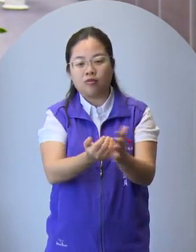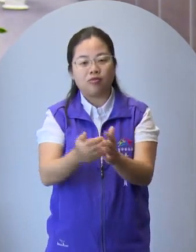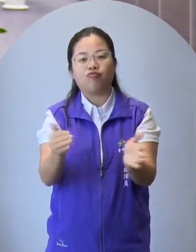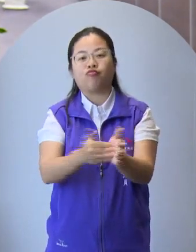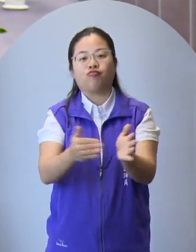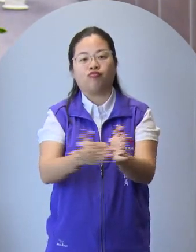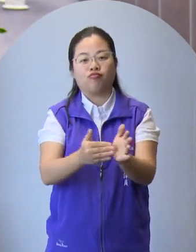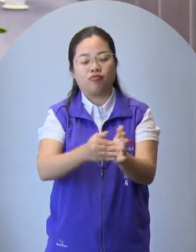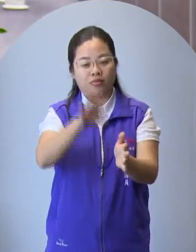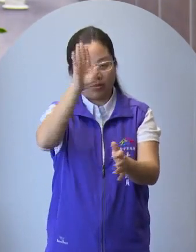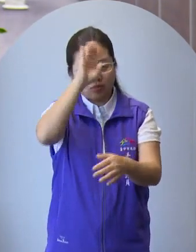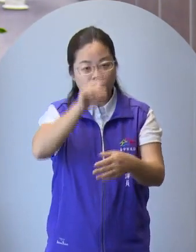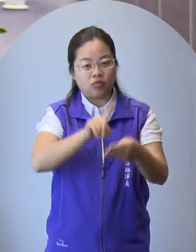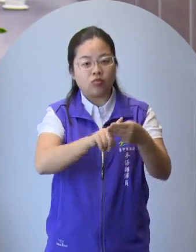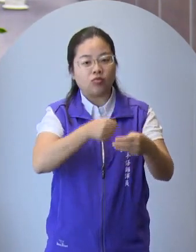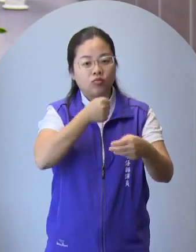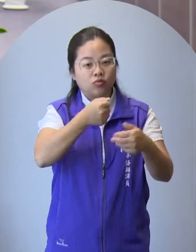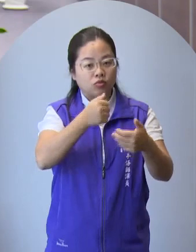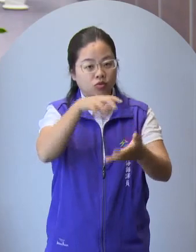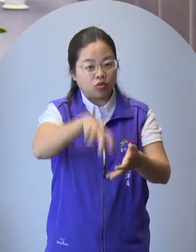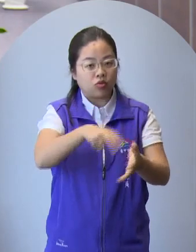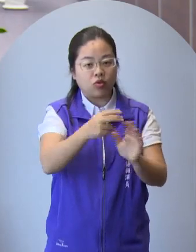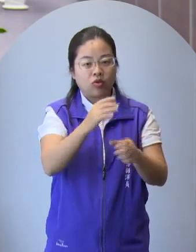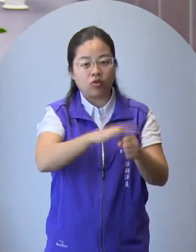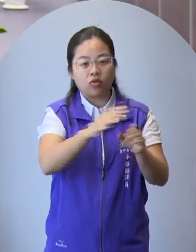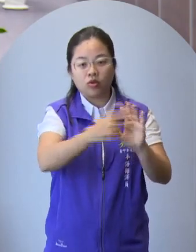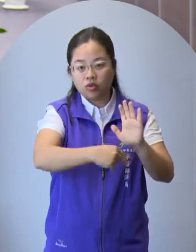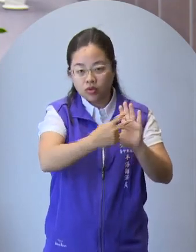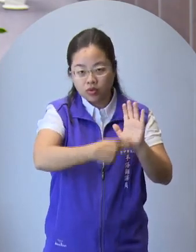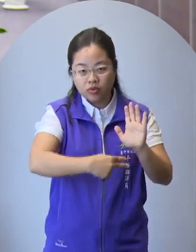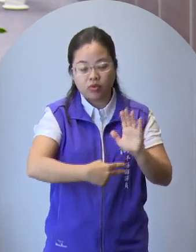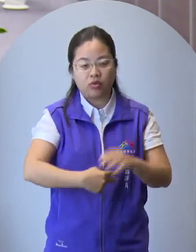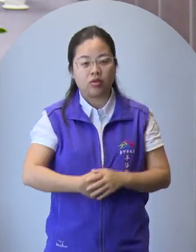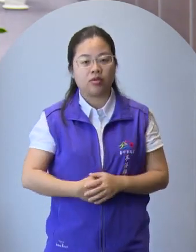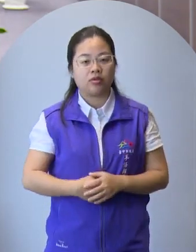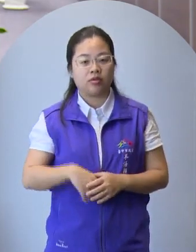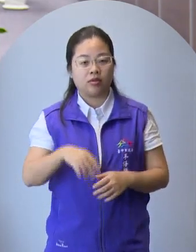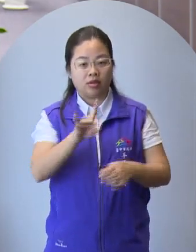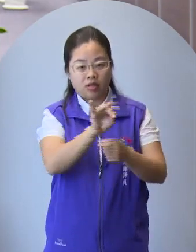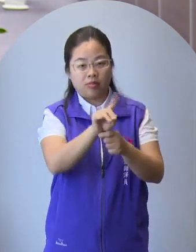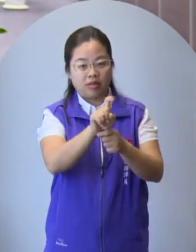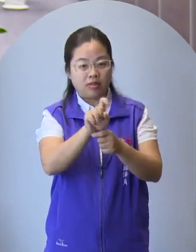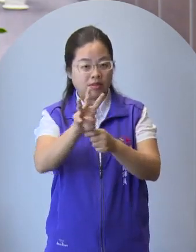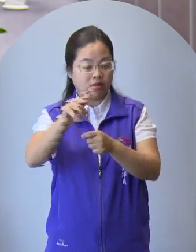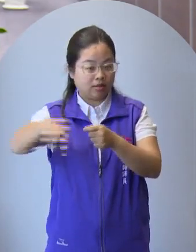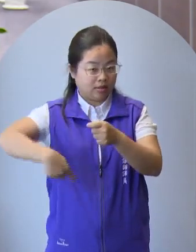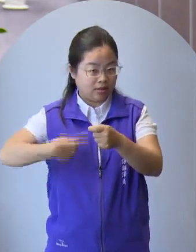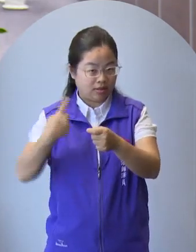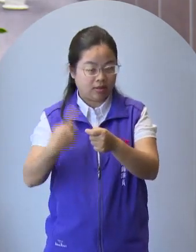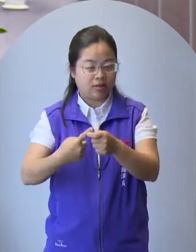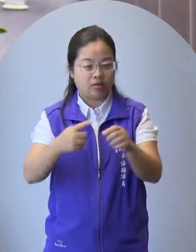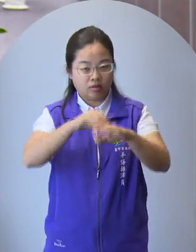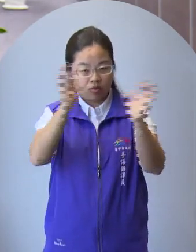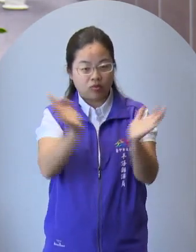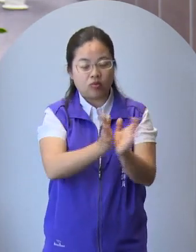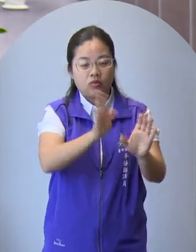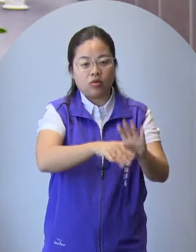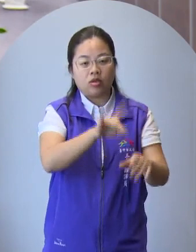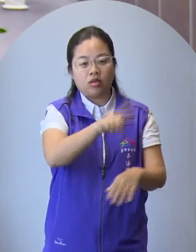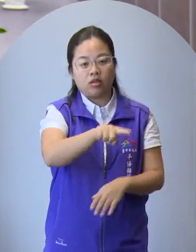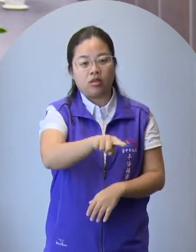审议，请主计处说明。 主计处补充说明，本市113年度总预算案税入